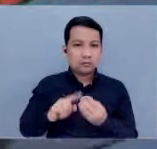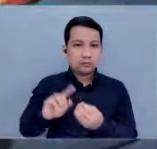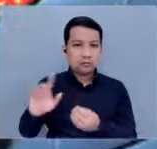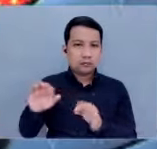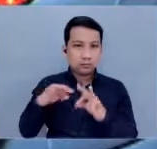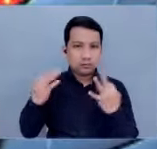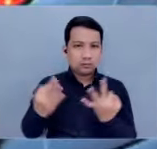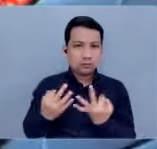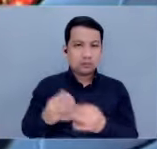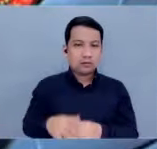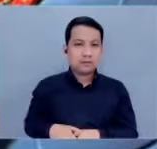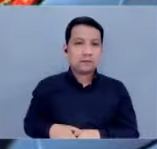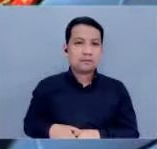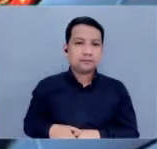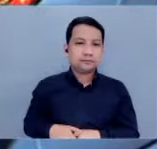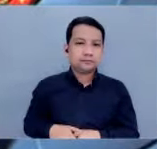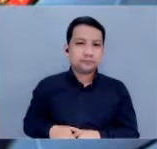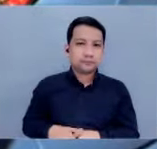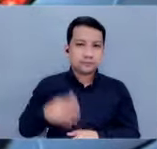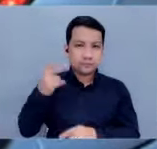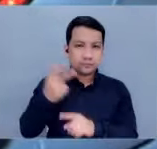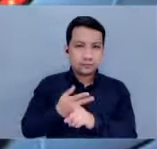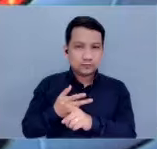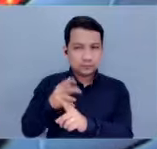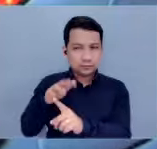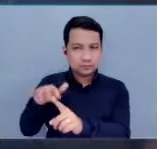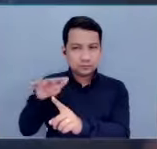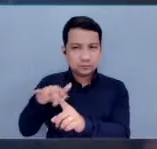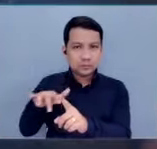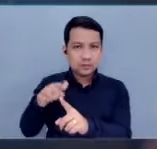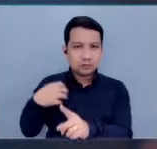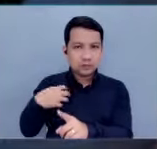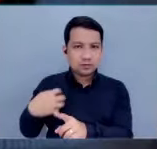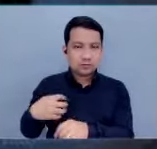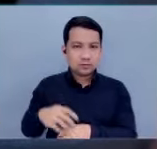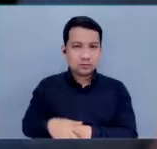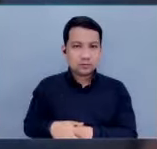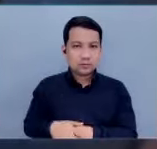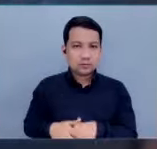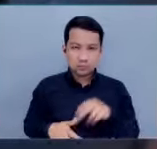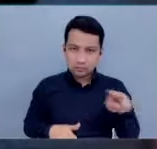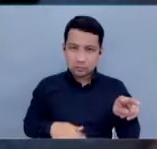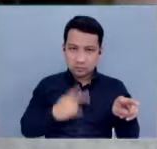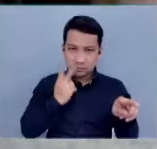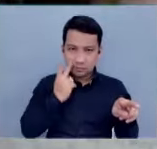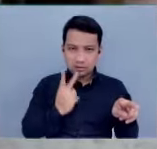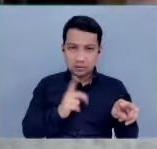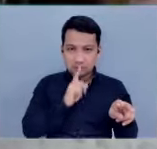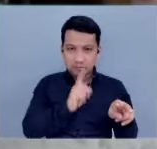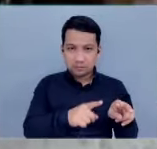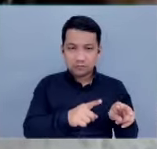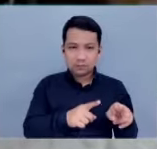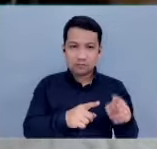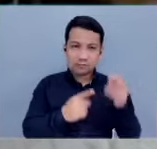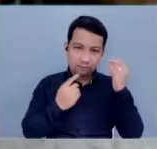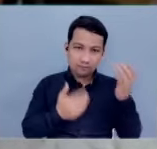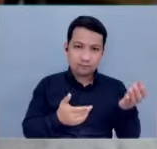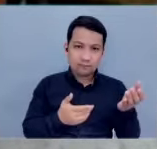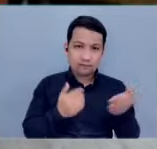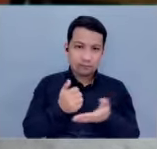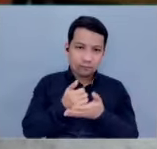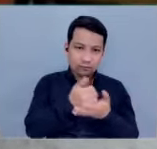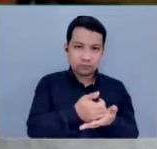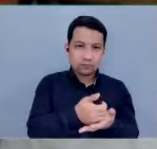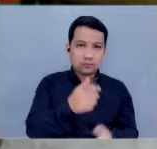lang. 3 buwang nagmanman ang mga pulis sa lugar. Nang matiyak nilang naroon nga ang suspect, humingi sila ng tulong sa